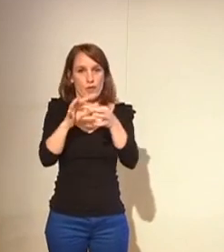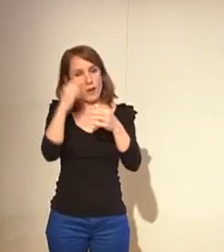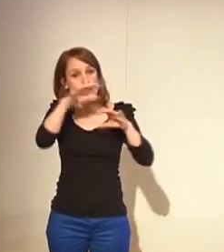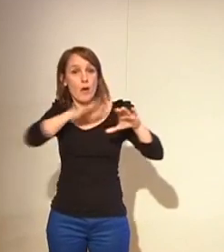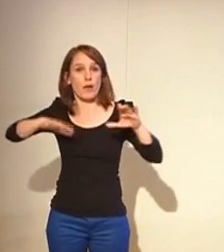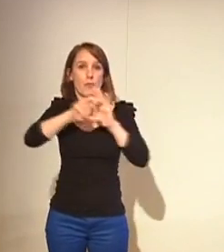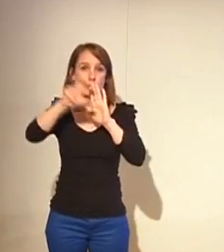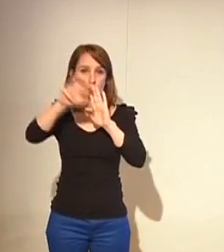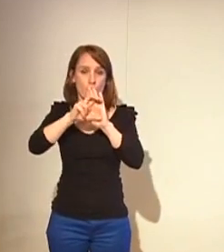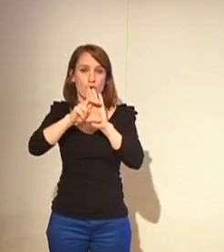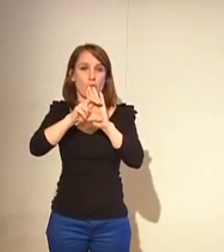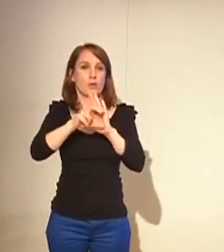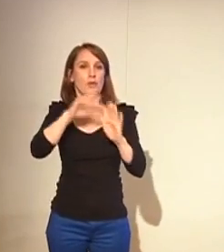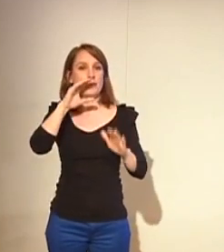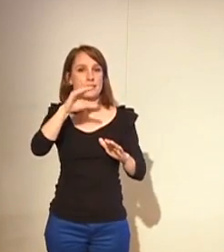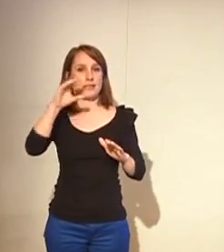grenauboise